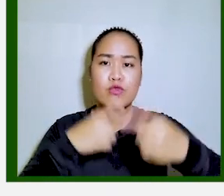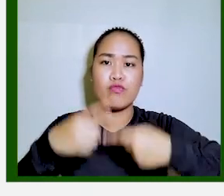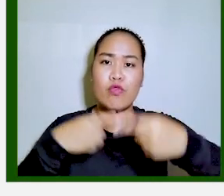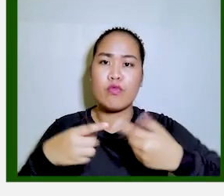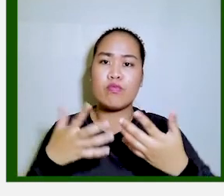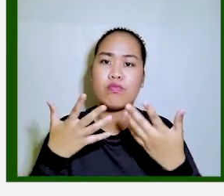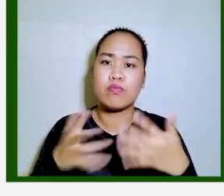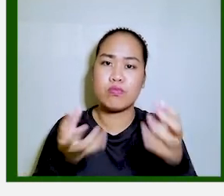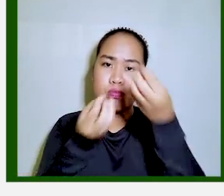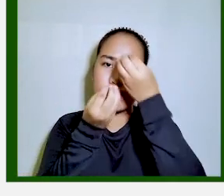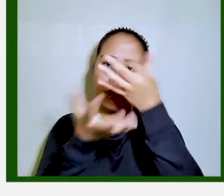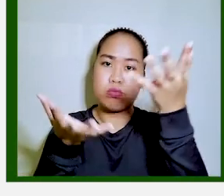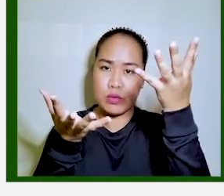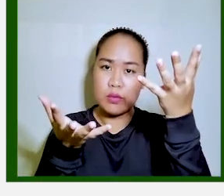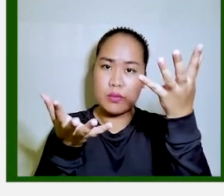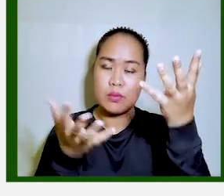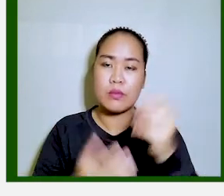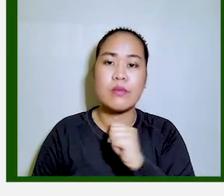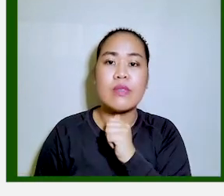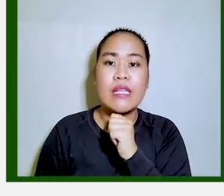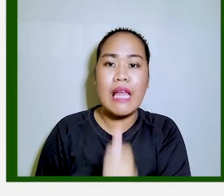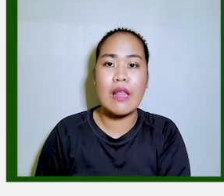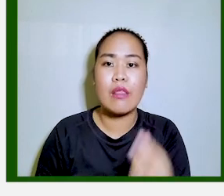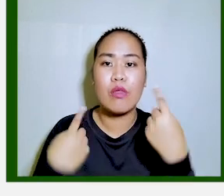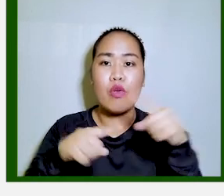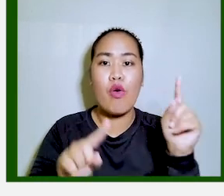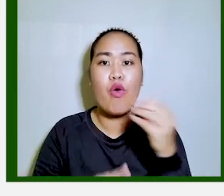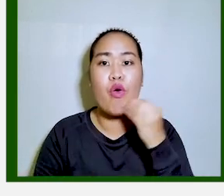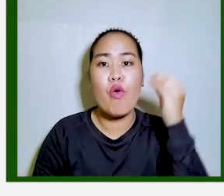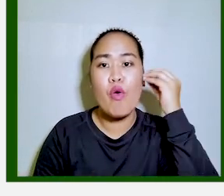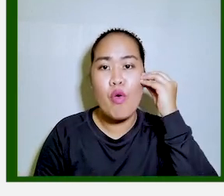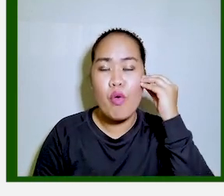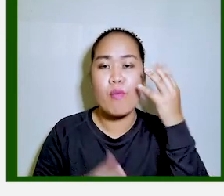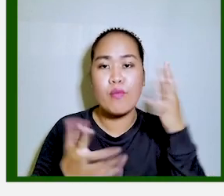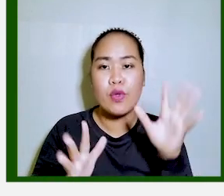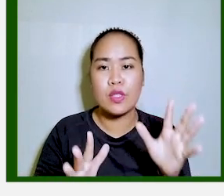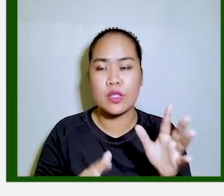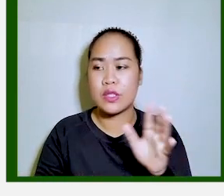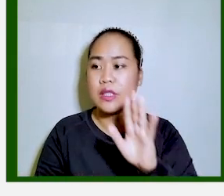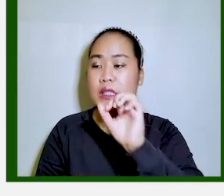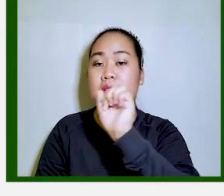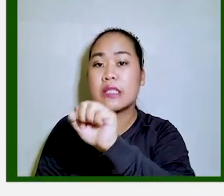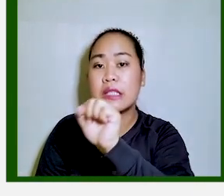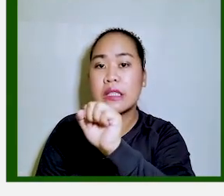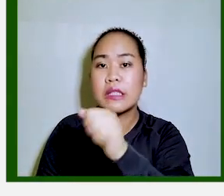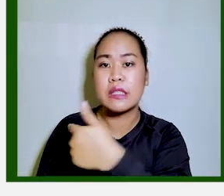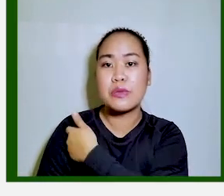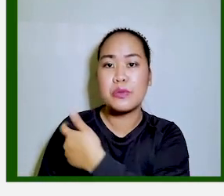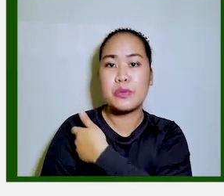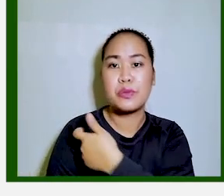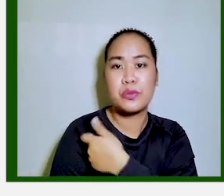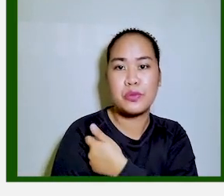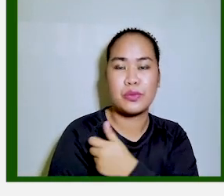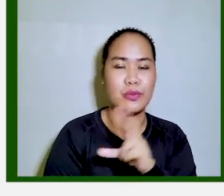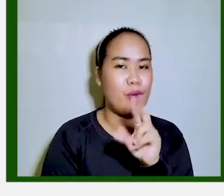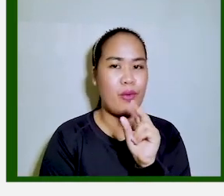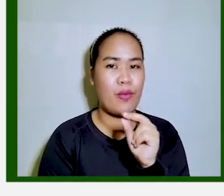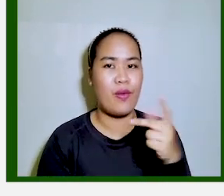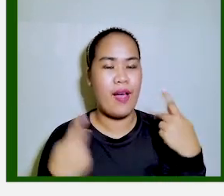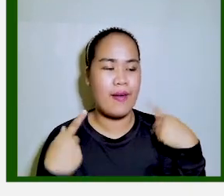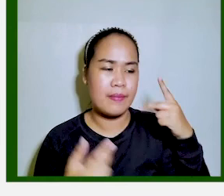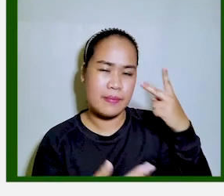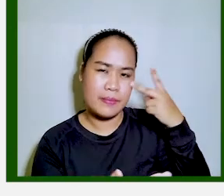yan pupunta lamang sa bahay mo, turok eh. Di ba? Kasi may screening pa rin yan eh, per patient, di ba?